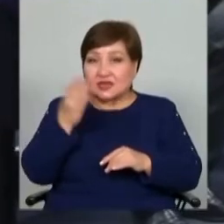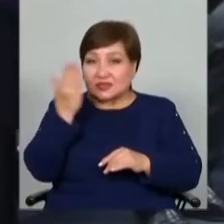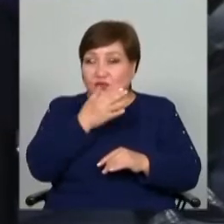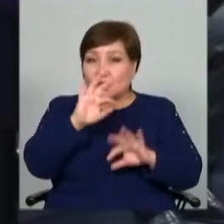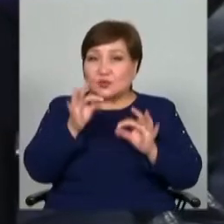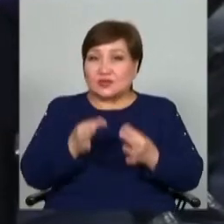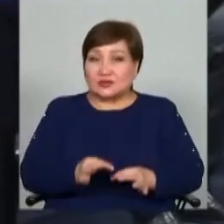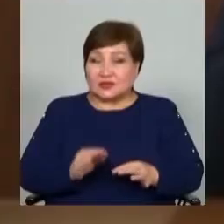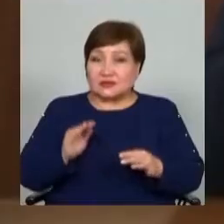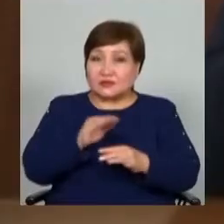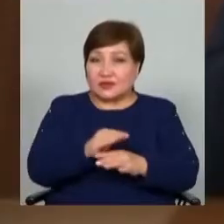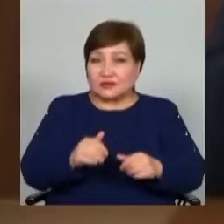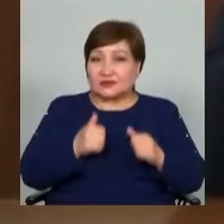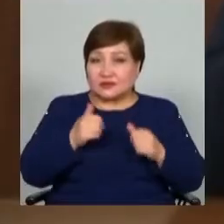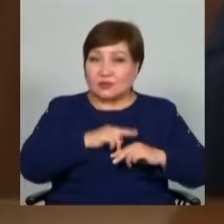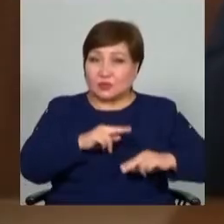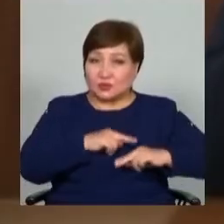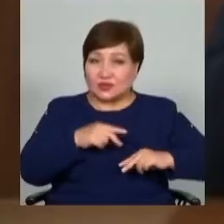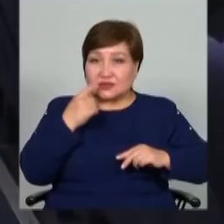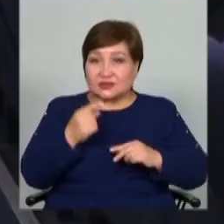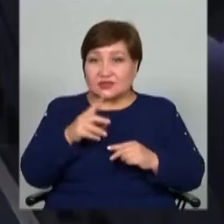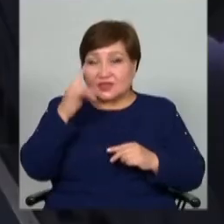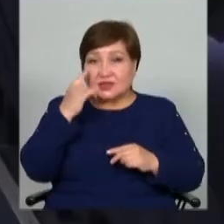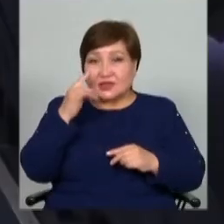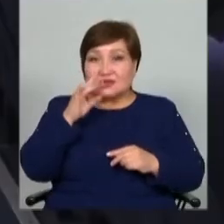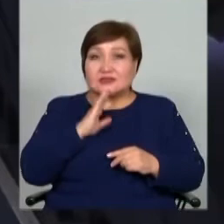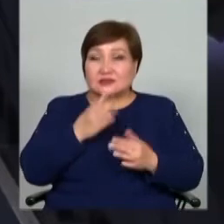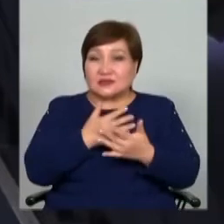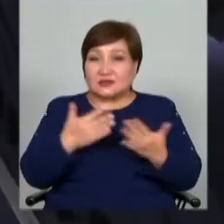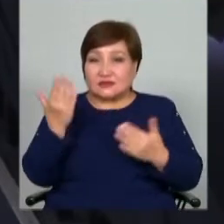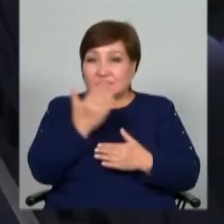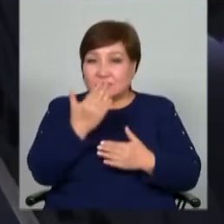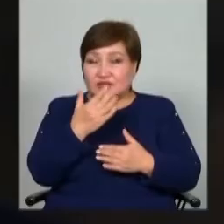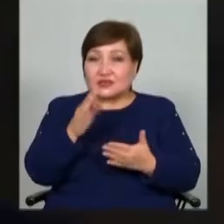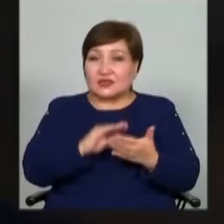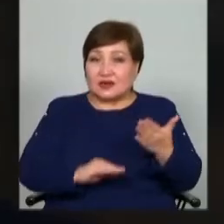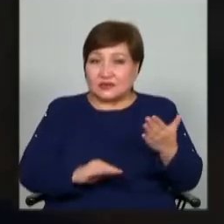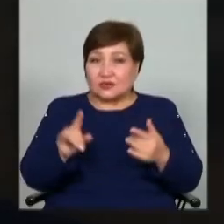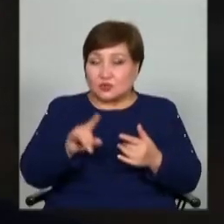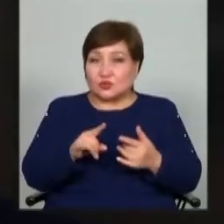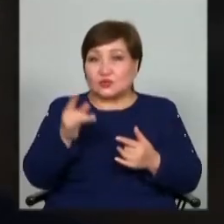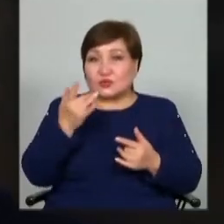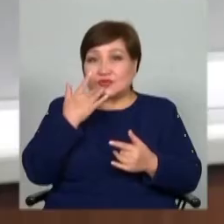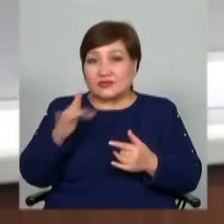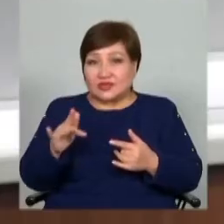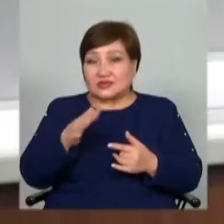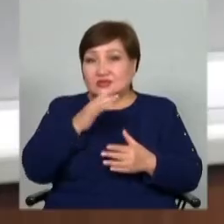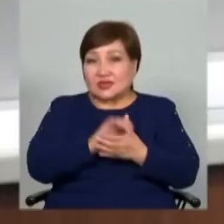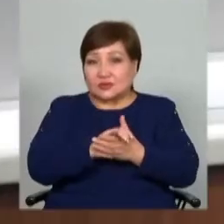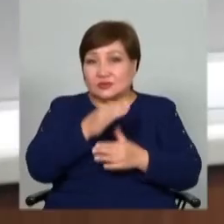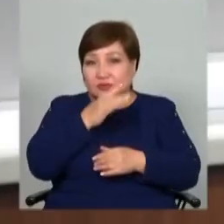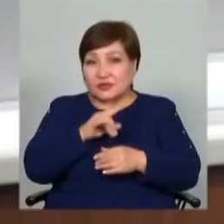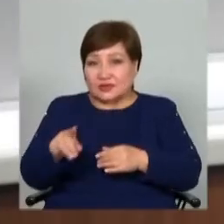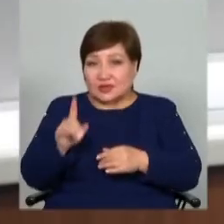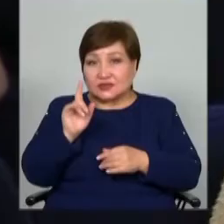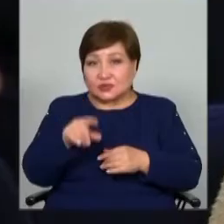орны айтылды. Ол «Қыз жылаған», «Мұстафа Шоқай», «Аманат» фильмдерінің авторы. Туындылары кеңес замандағы қуғын сүргінге сол кездегі